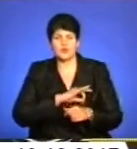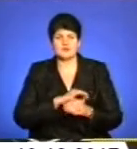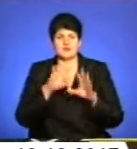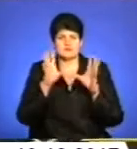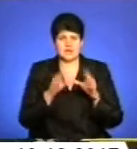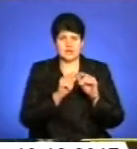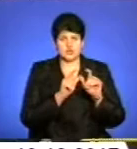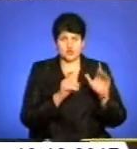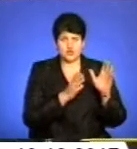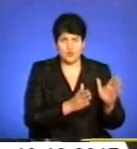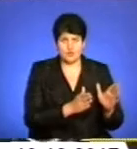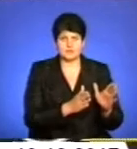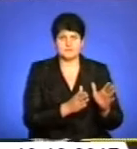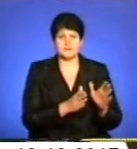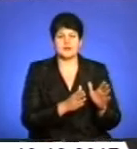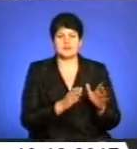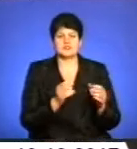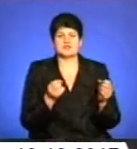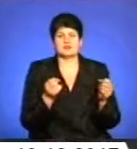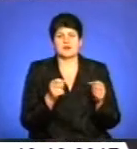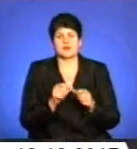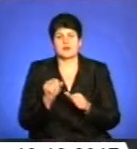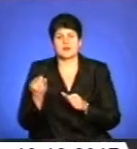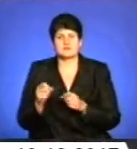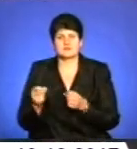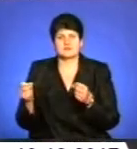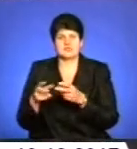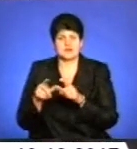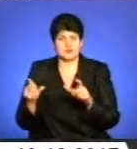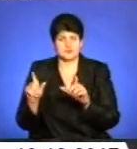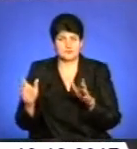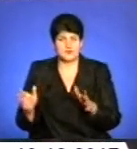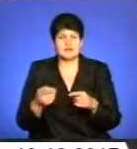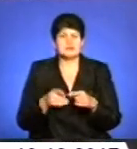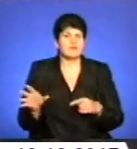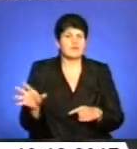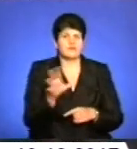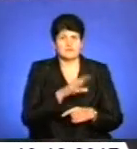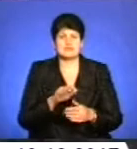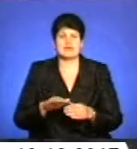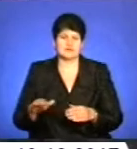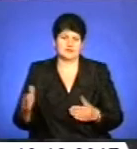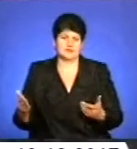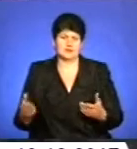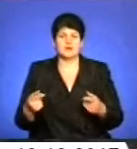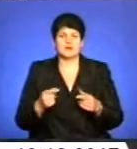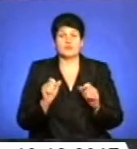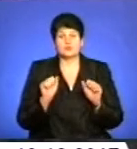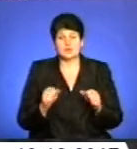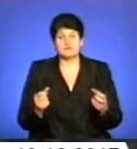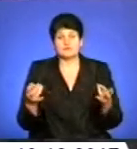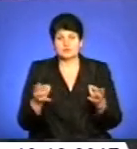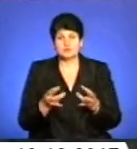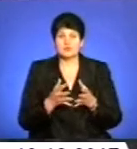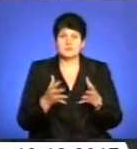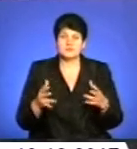школах, загальноосвітніх чи спеціалізованих. Це всі є діти, але, можливо, потребують тої чи іншої